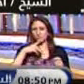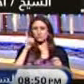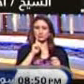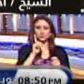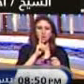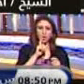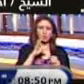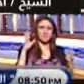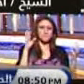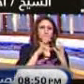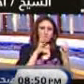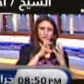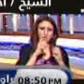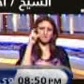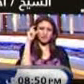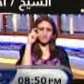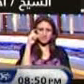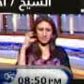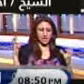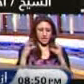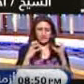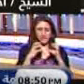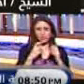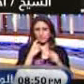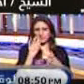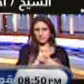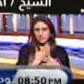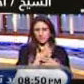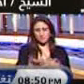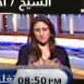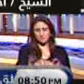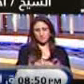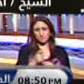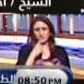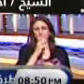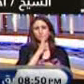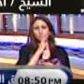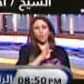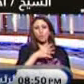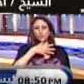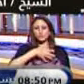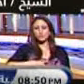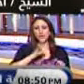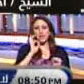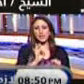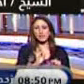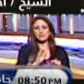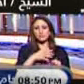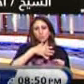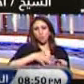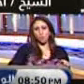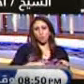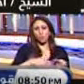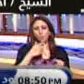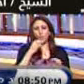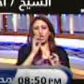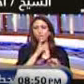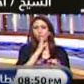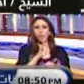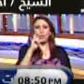يقوم الناس تتخانق مع بعضها. إحنا عايزين حقوق الأئمة وحقوق المساجد وإبعاد